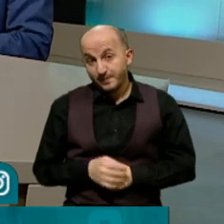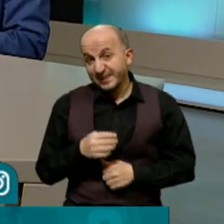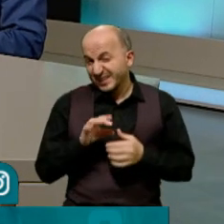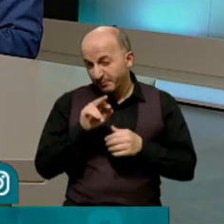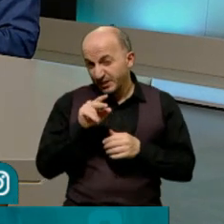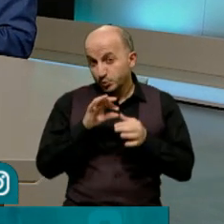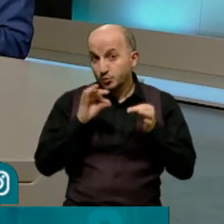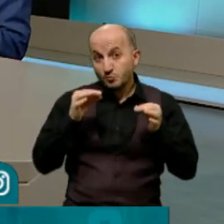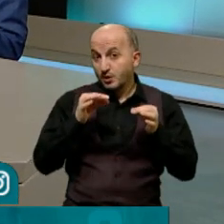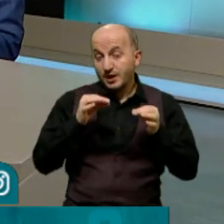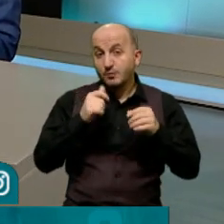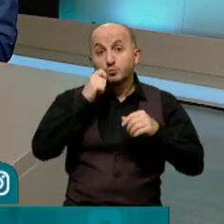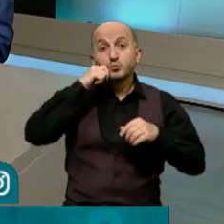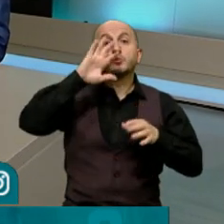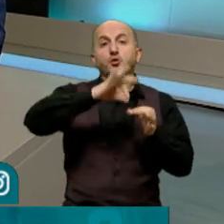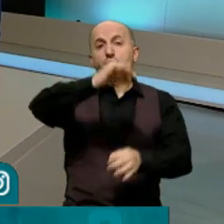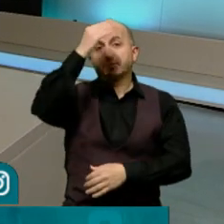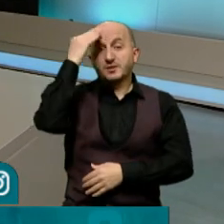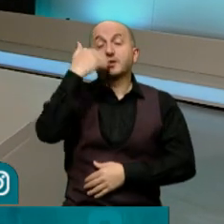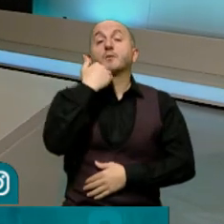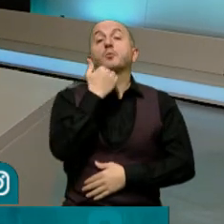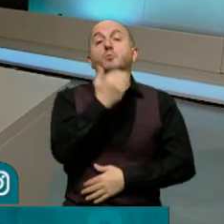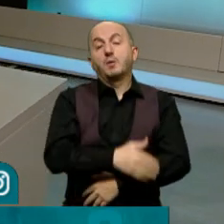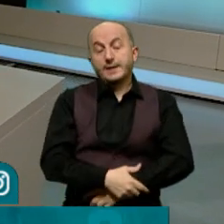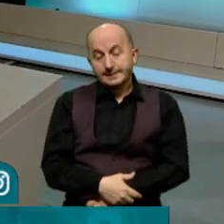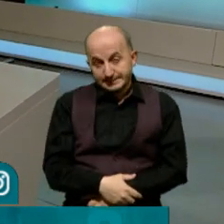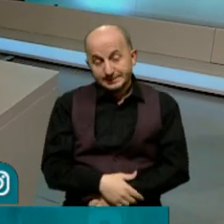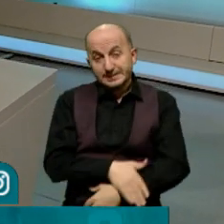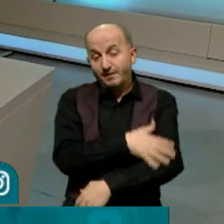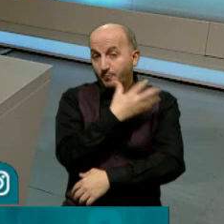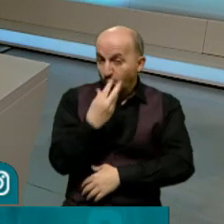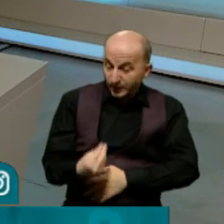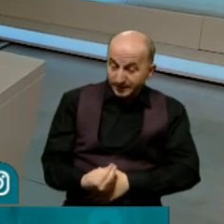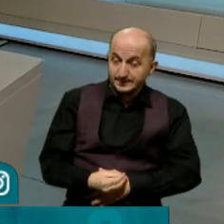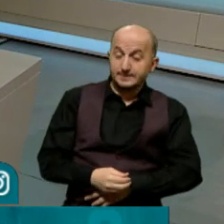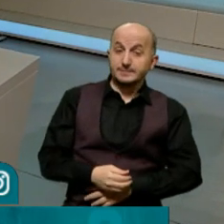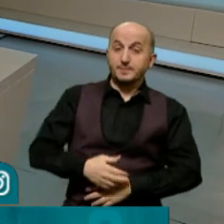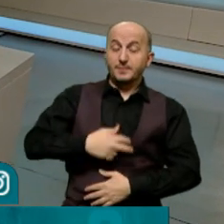gibi dua manası taşıyan, bir bakıma ibadet olan, selamlaşın diyor